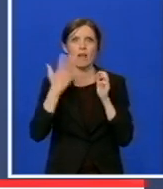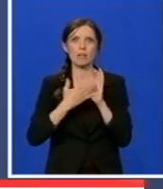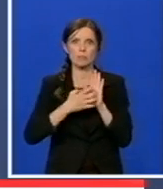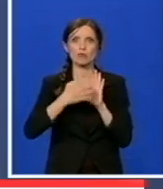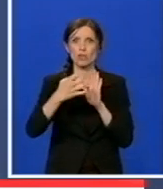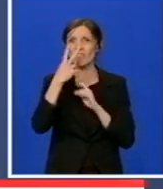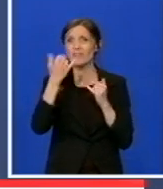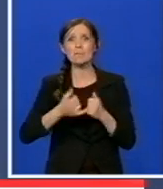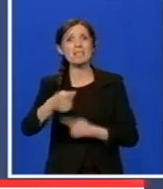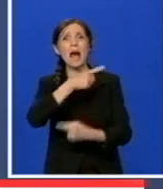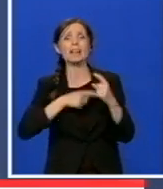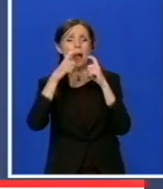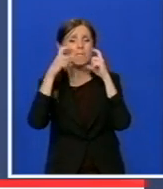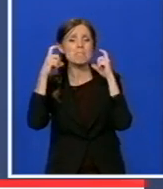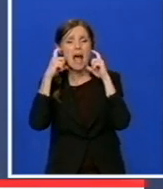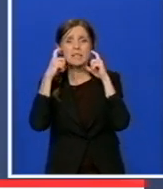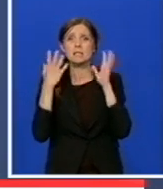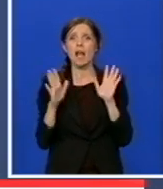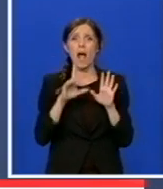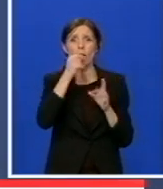i garderobe, znači